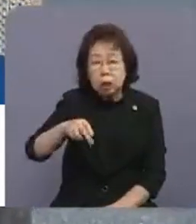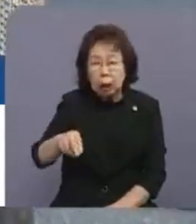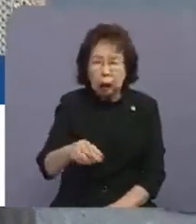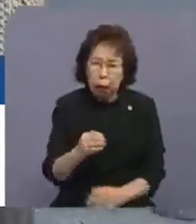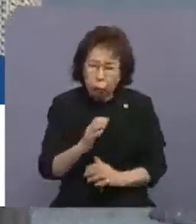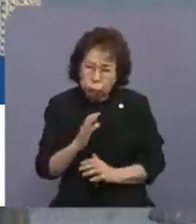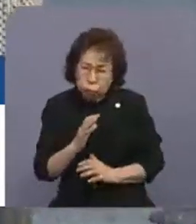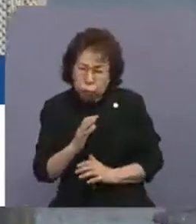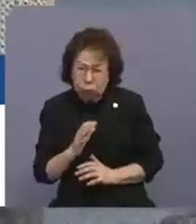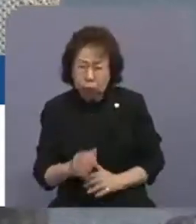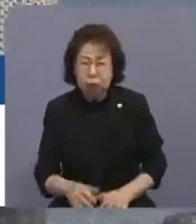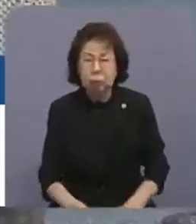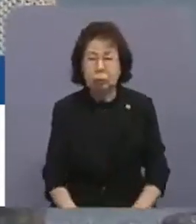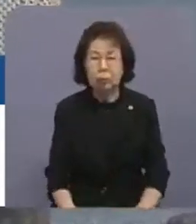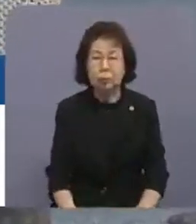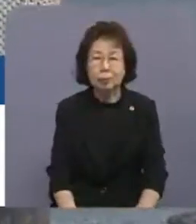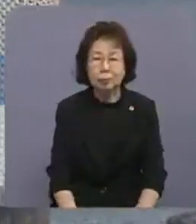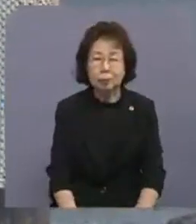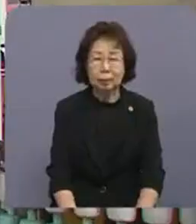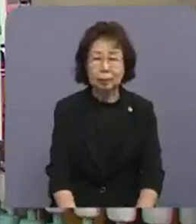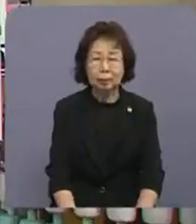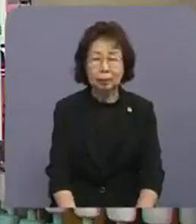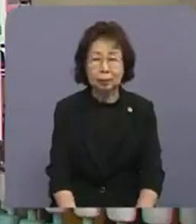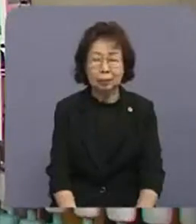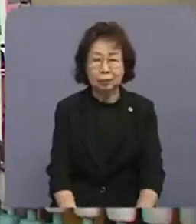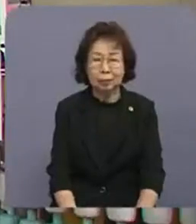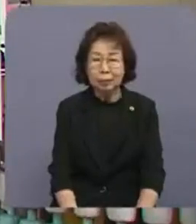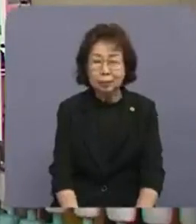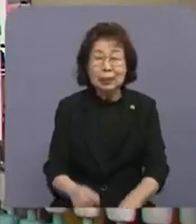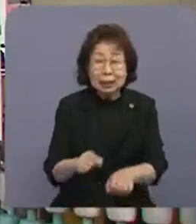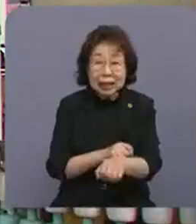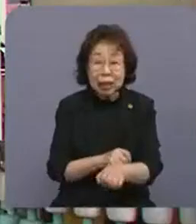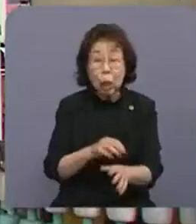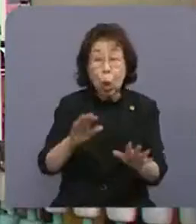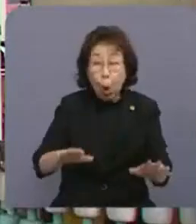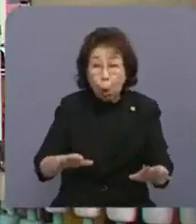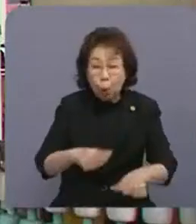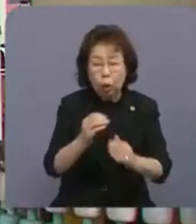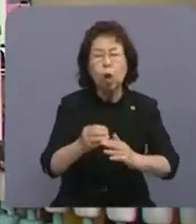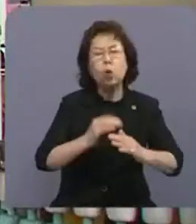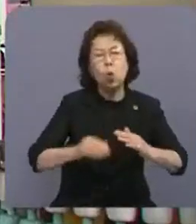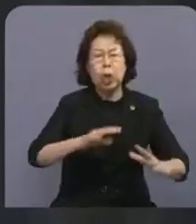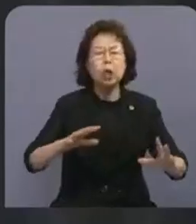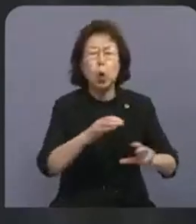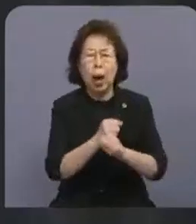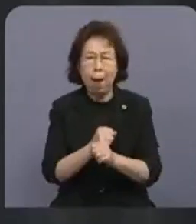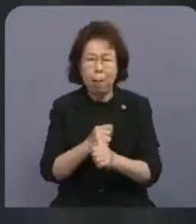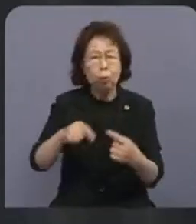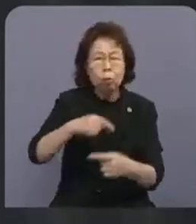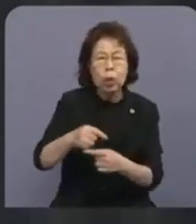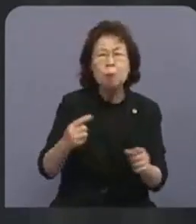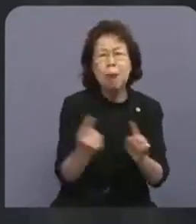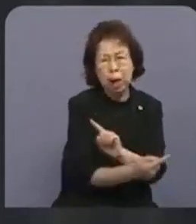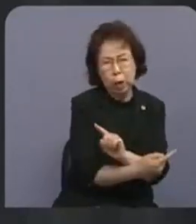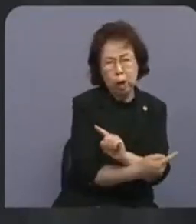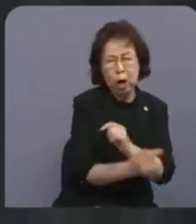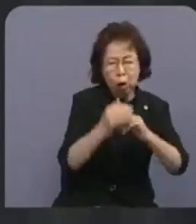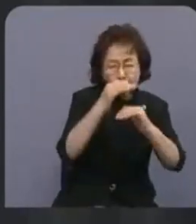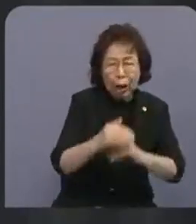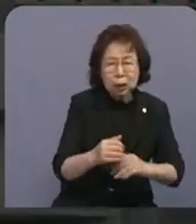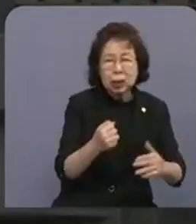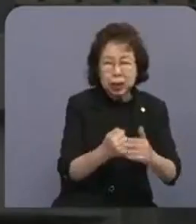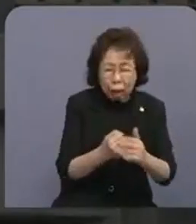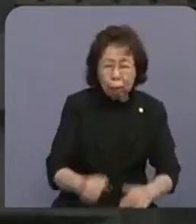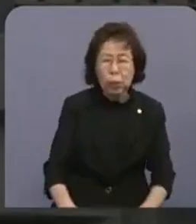지나가기 좀 무섭죠. 특히 올해는 공공기관 통폐합으로 운영 주체가 바뀌는 과정에서